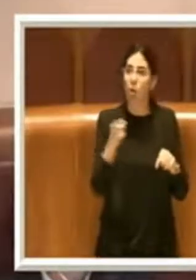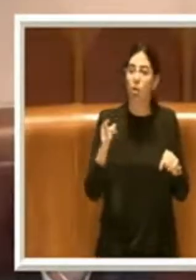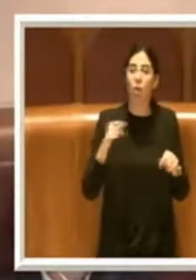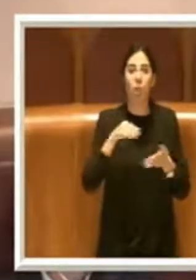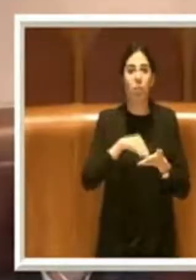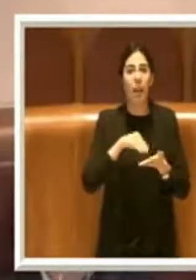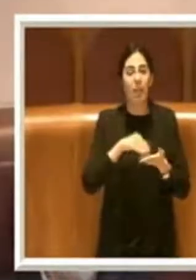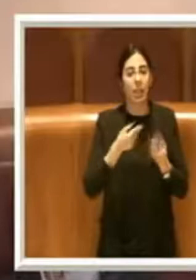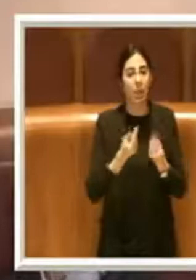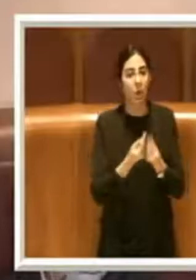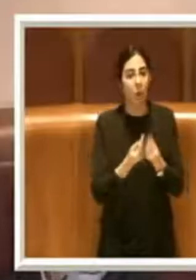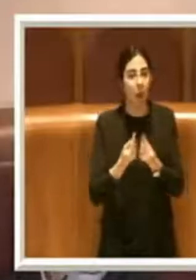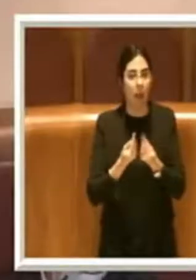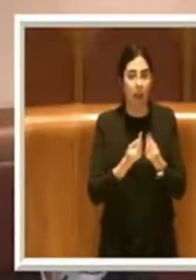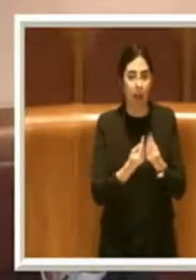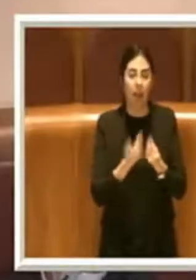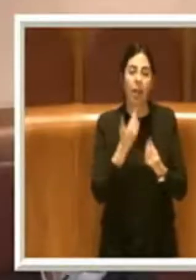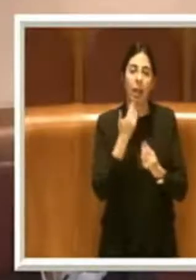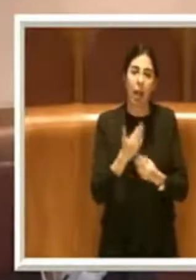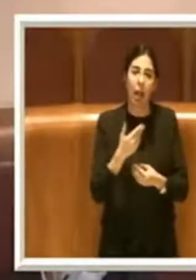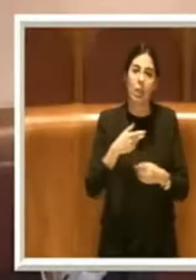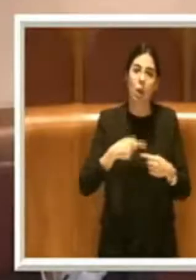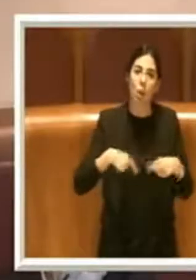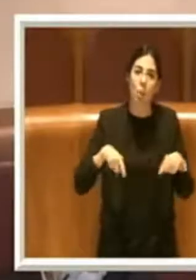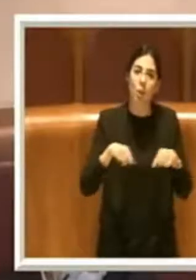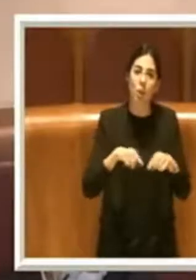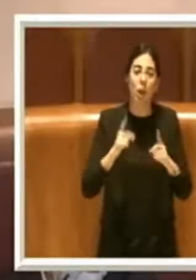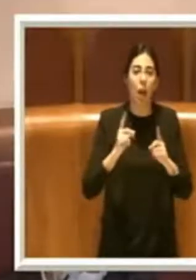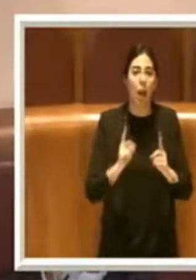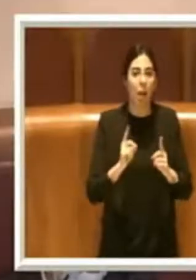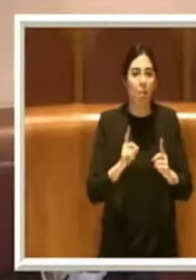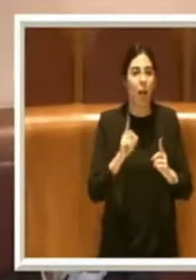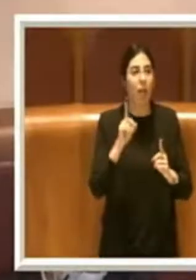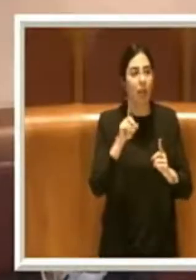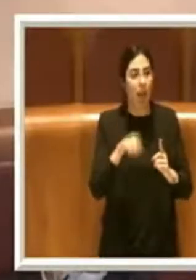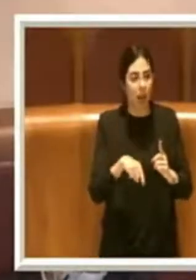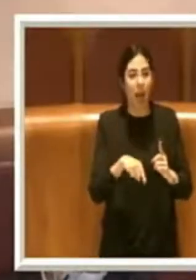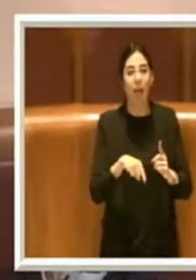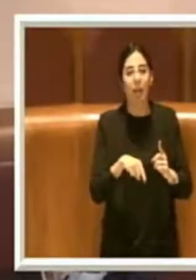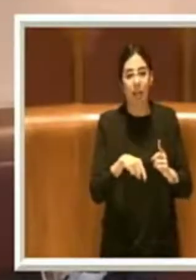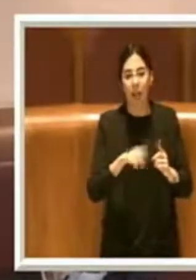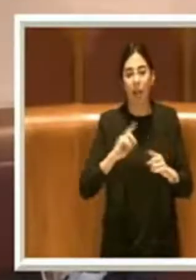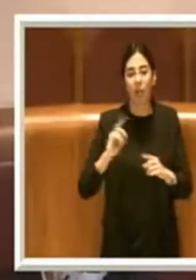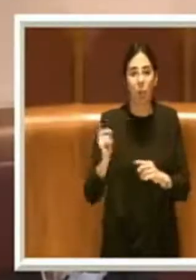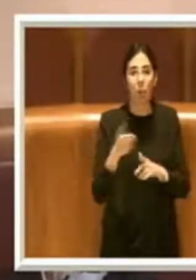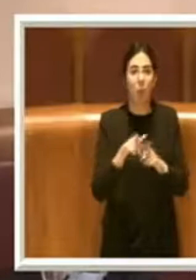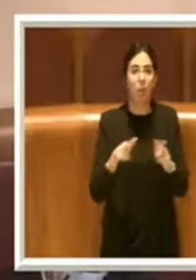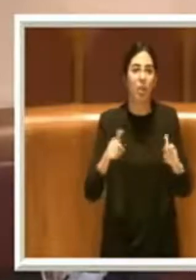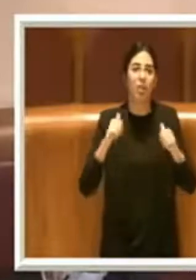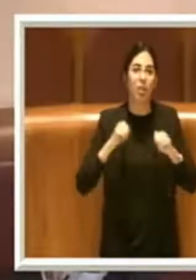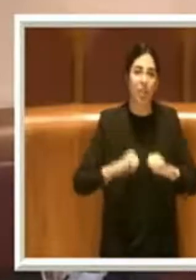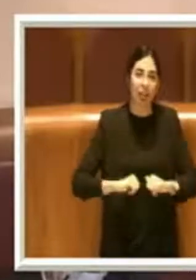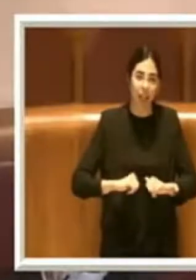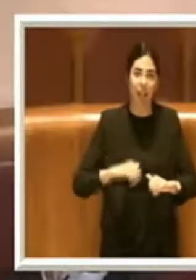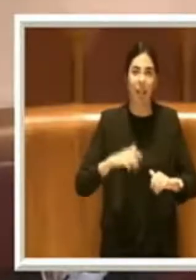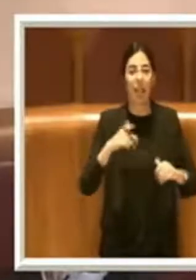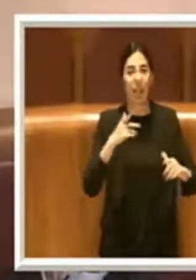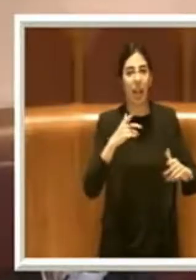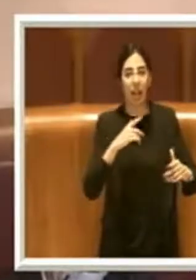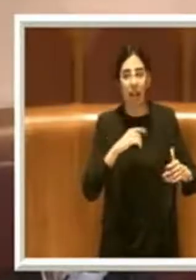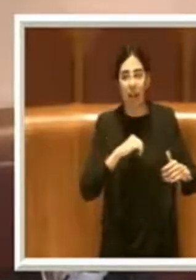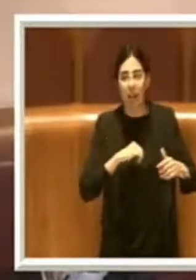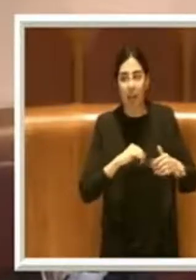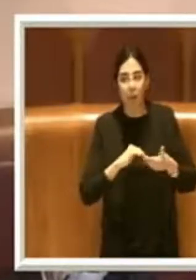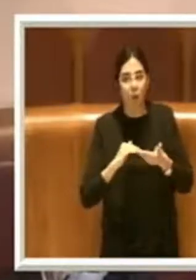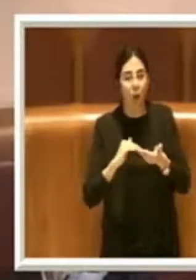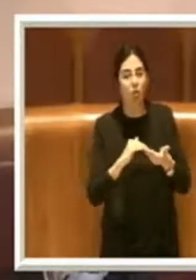presenti, la Commissione Ambiente e soprattutto ovviamente i cittadini, le associazioni che